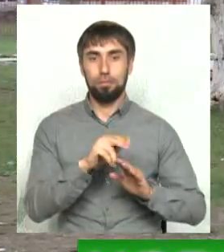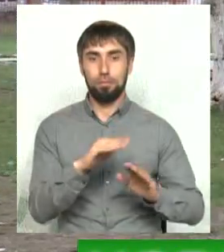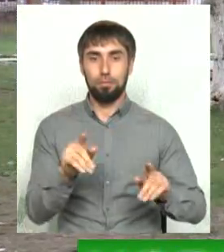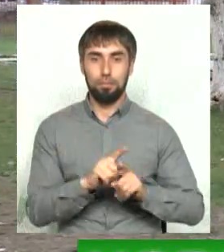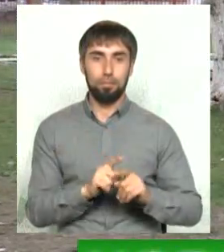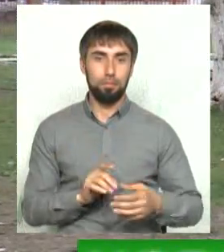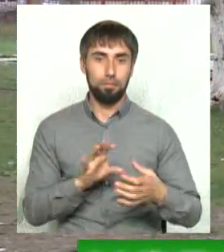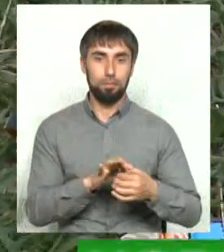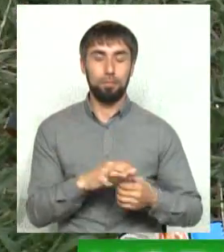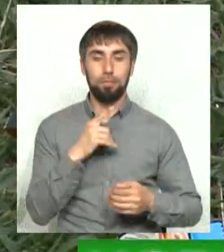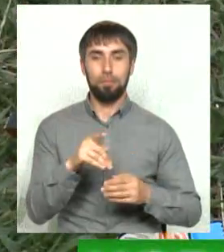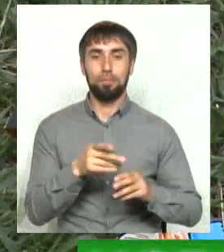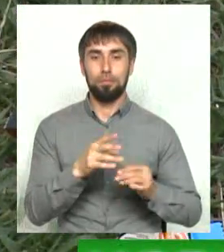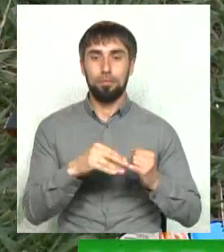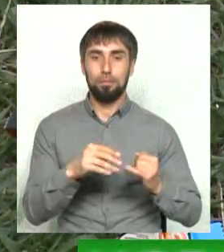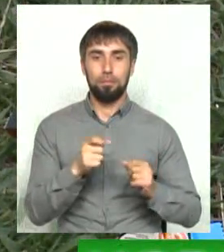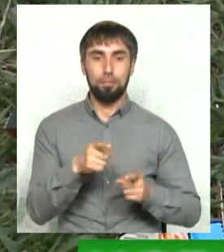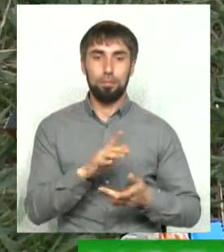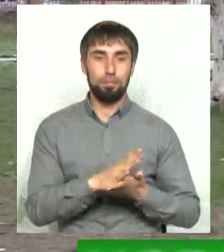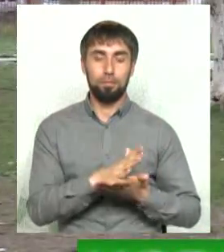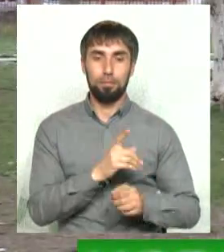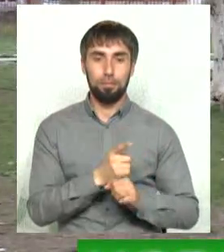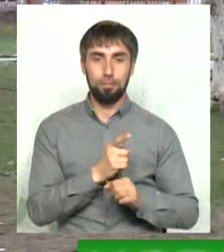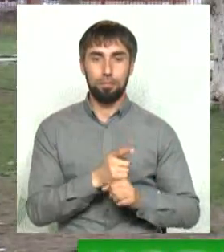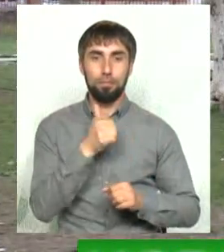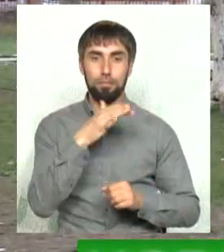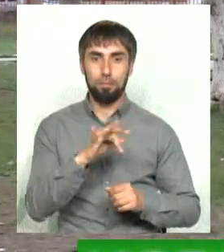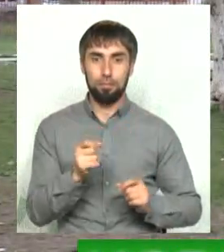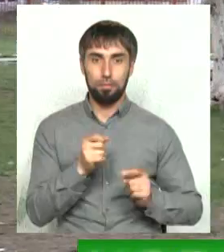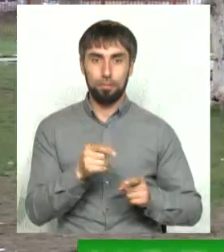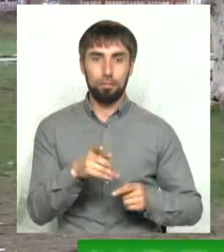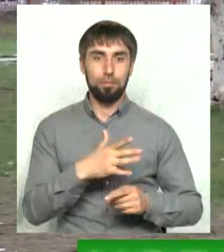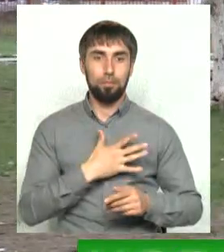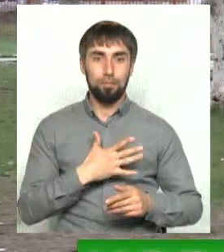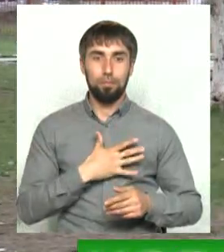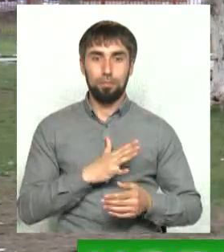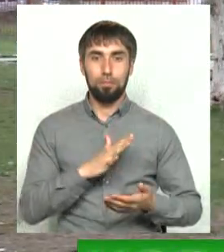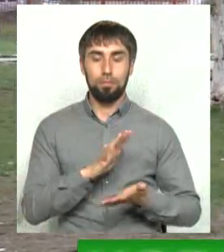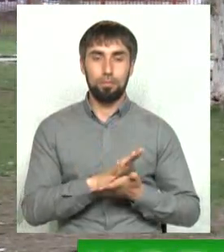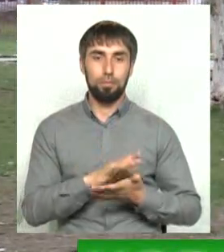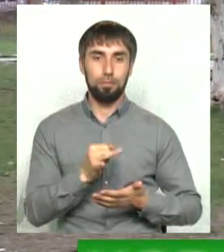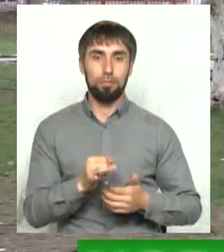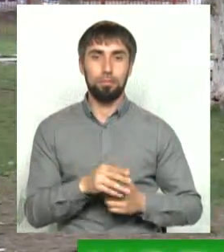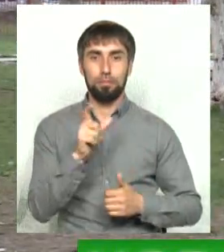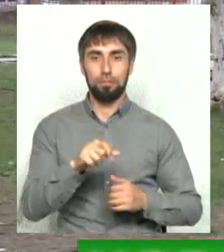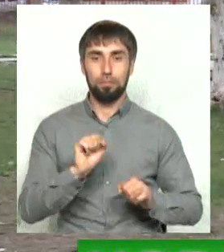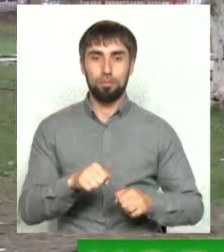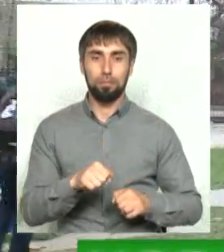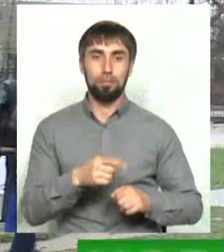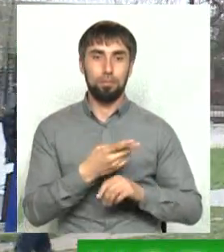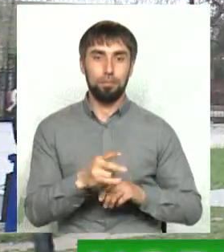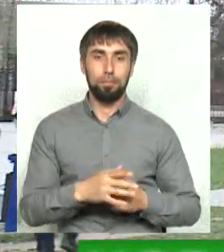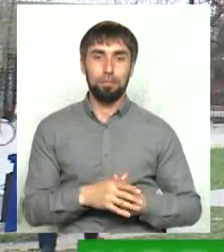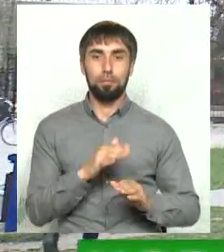нельзя. Она должна быть чистая. Когда грушаешь мусор, воздух еще бывает грязный, и человек может чуть